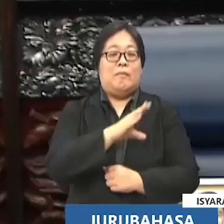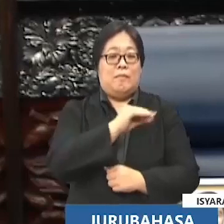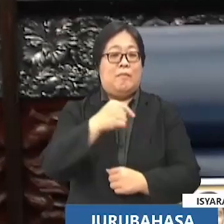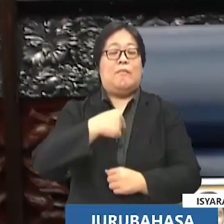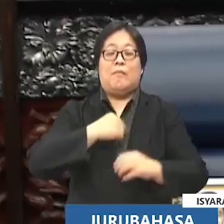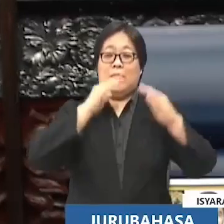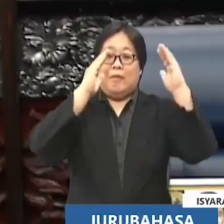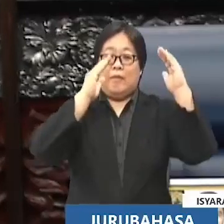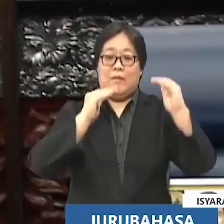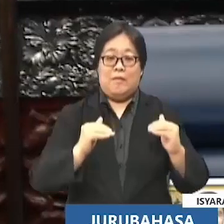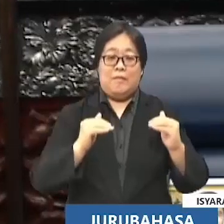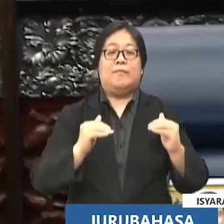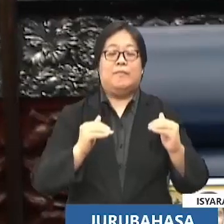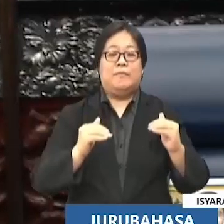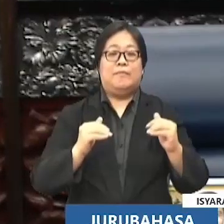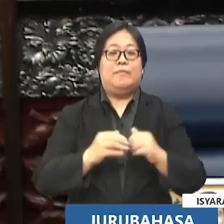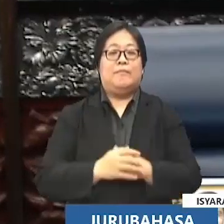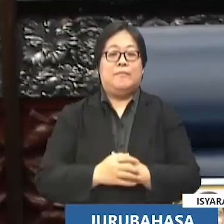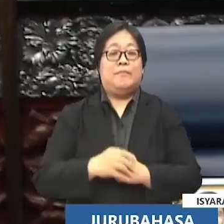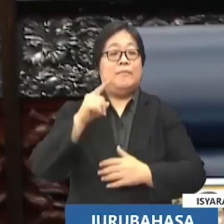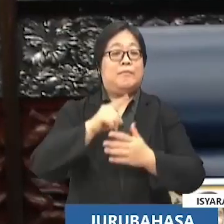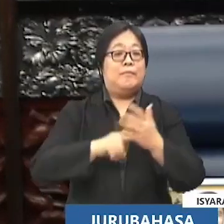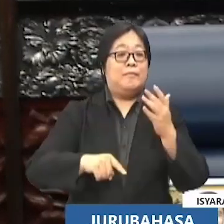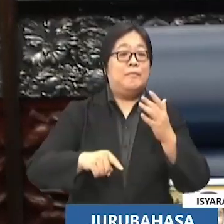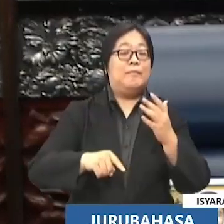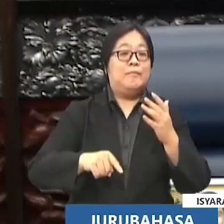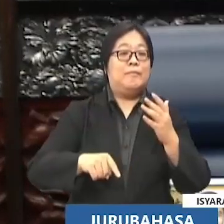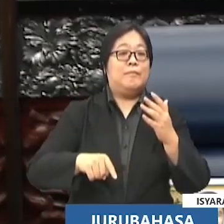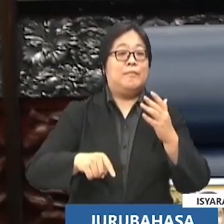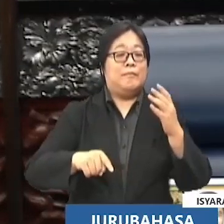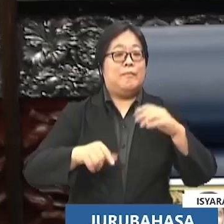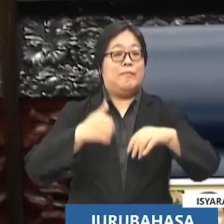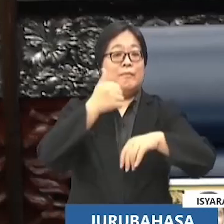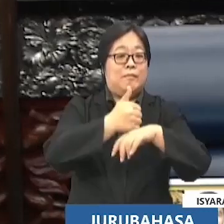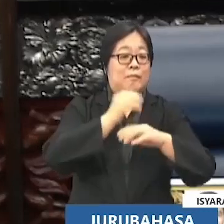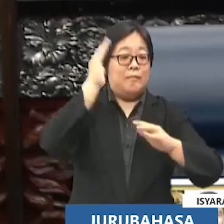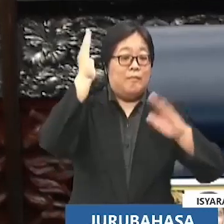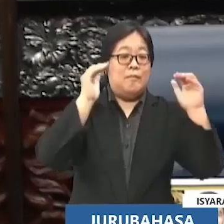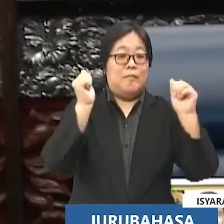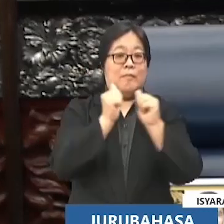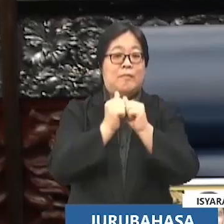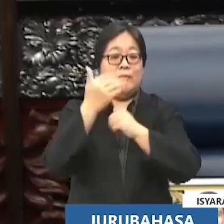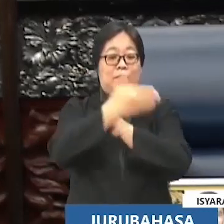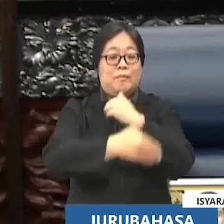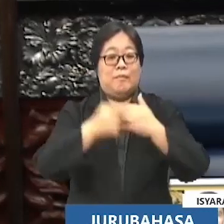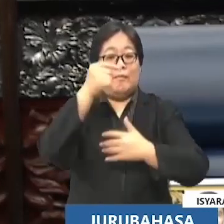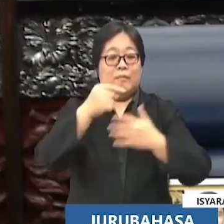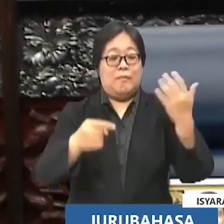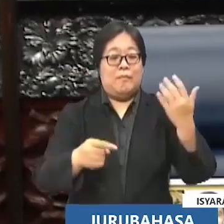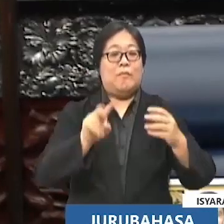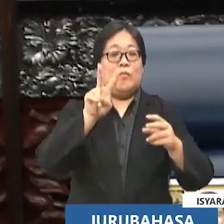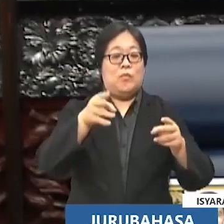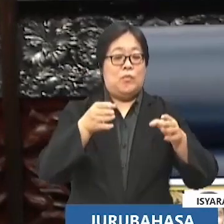harap bahawa apa yang diwujudkan di antara Malaysia dengan negara-negara berkenaan secara dua